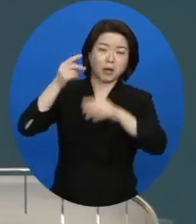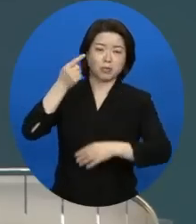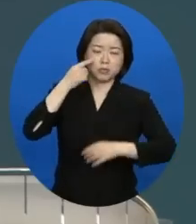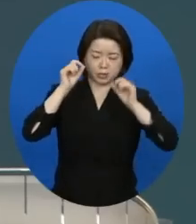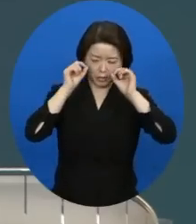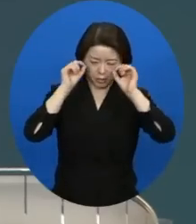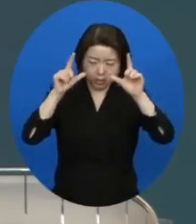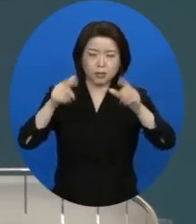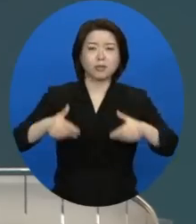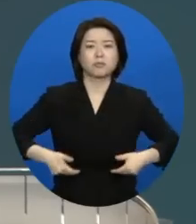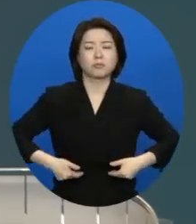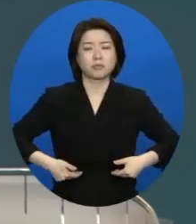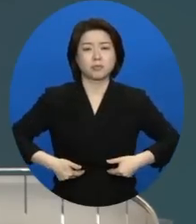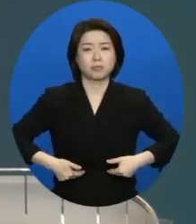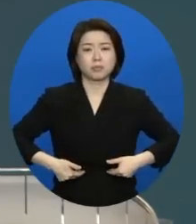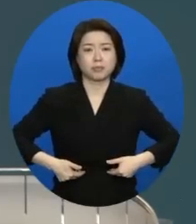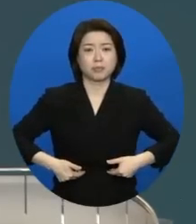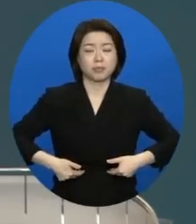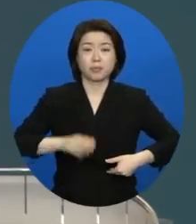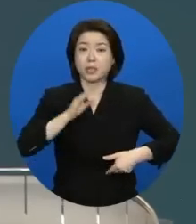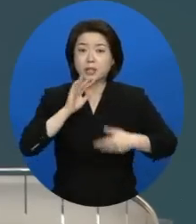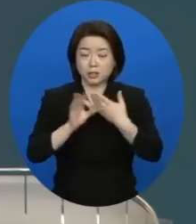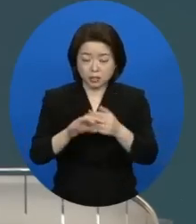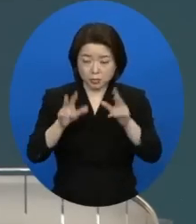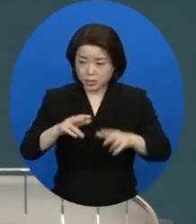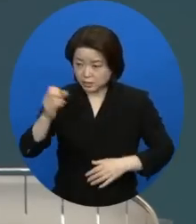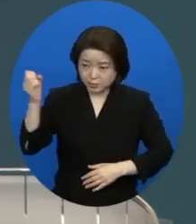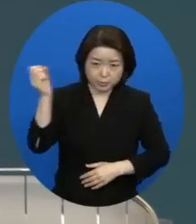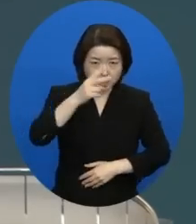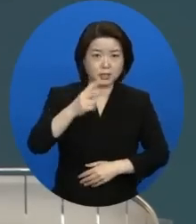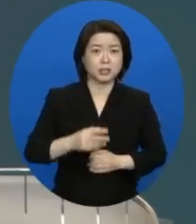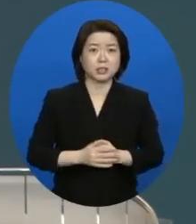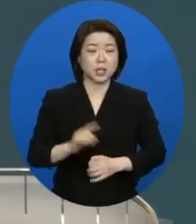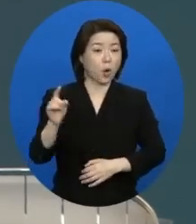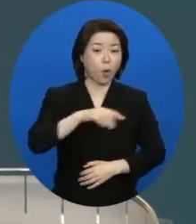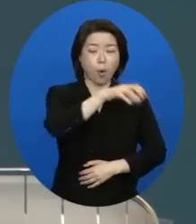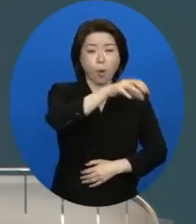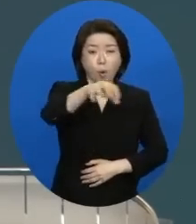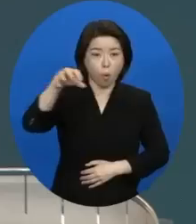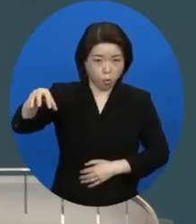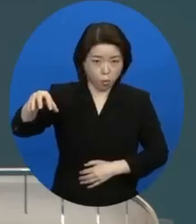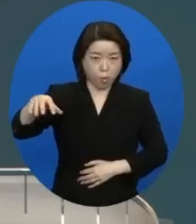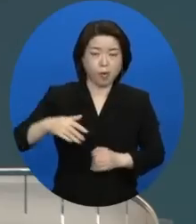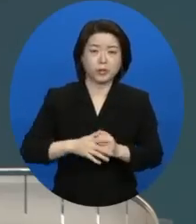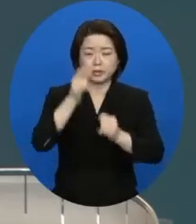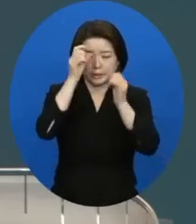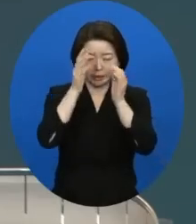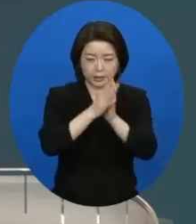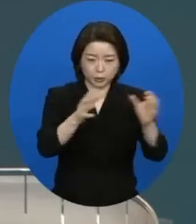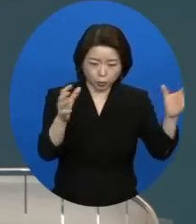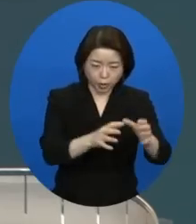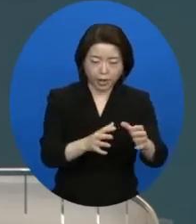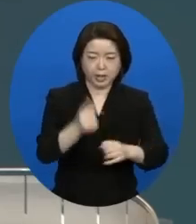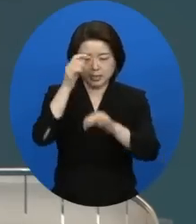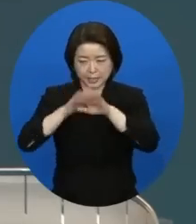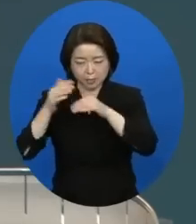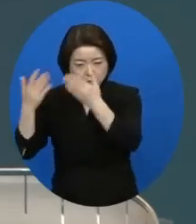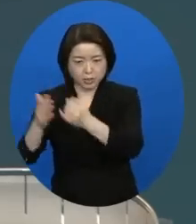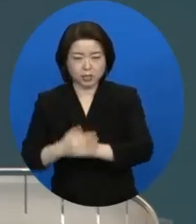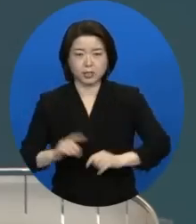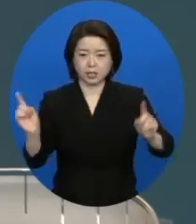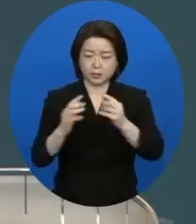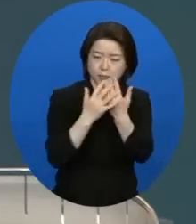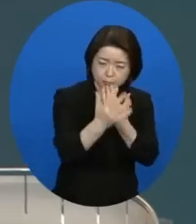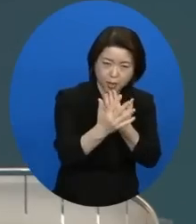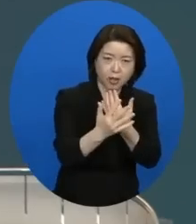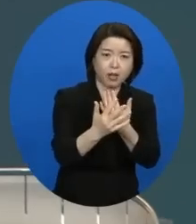눈이 뜨이는 거예요. 그러면 지금 다시 어디서나 기도회로 모이든 예배를 드리든 집회로